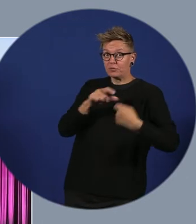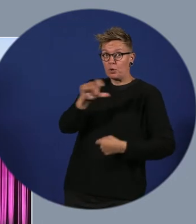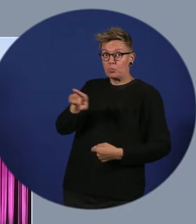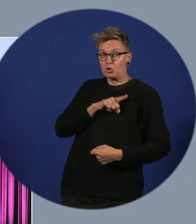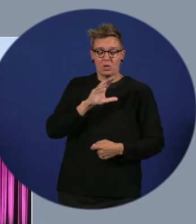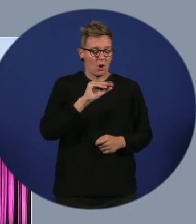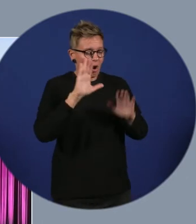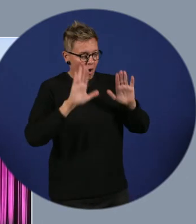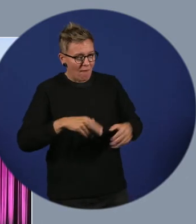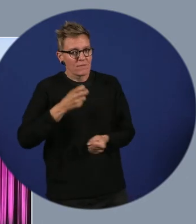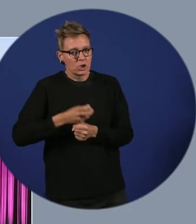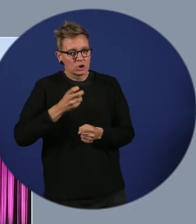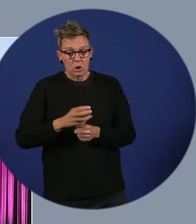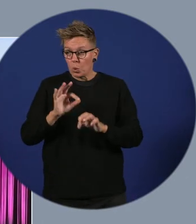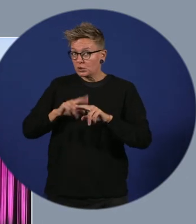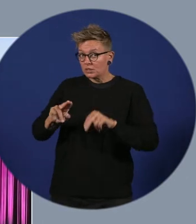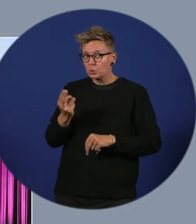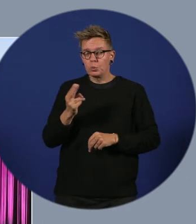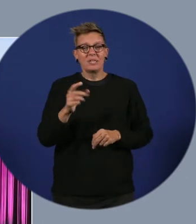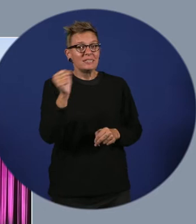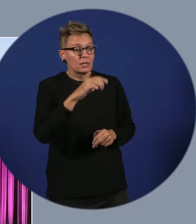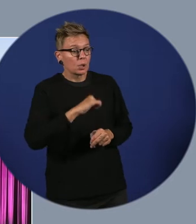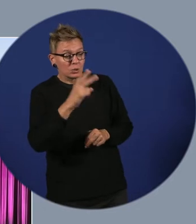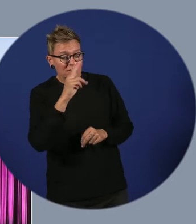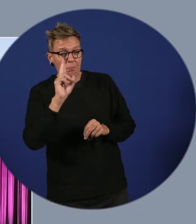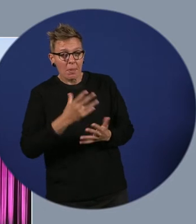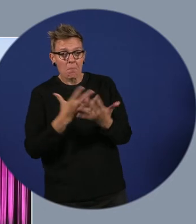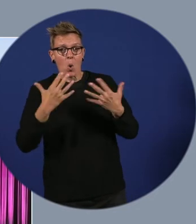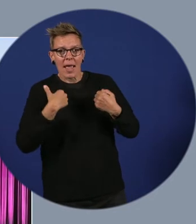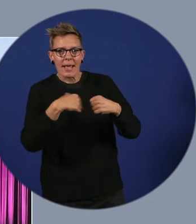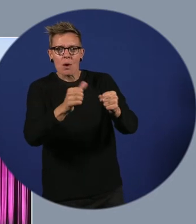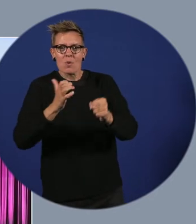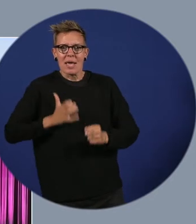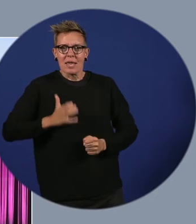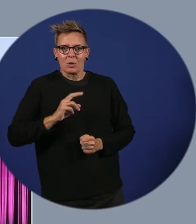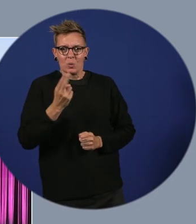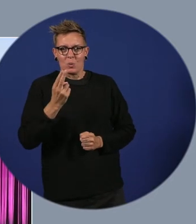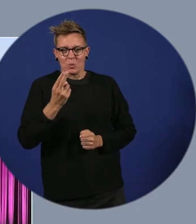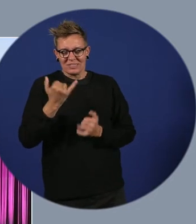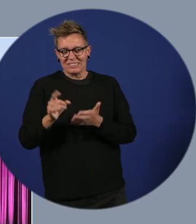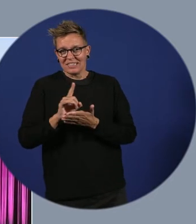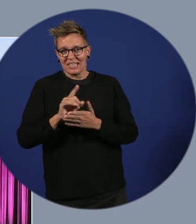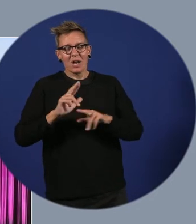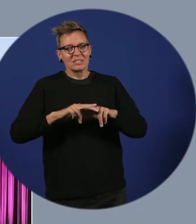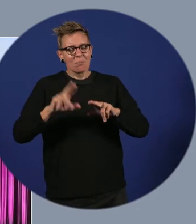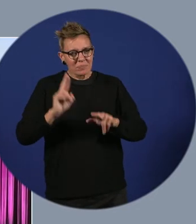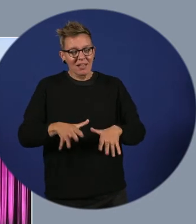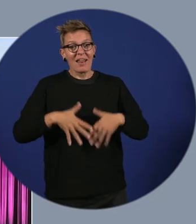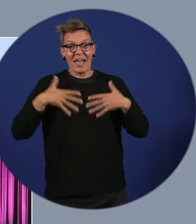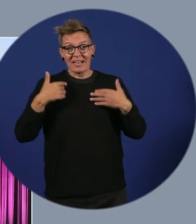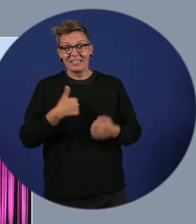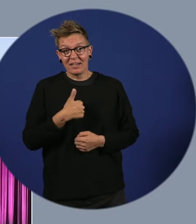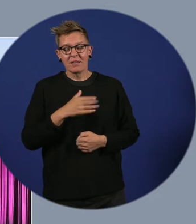alltså det är riktigt, riktigt roligt att följa engagemanget. Jag har varit väldigt glad den senaste tiden. Och det